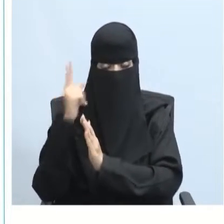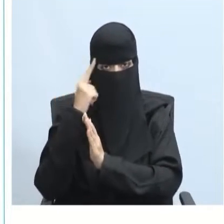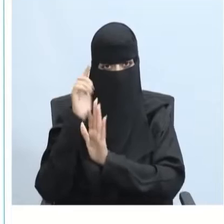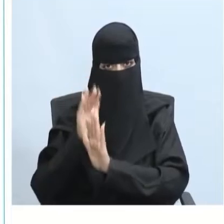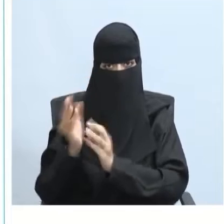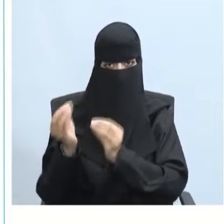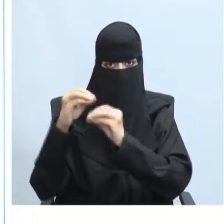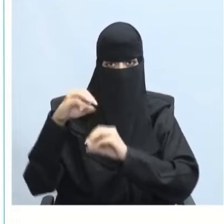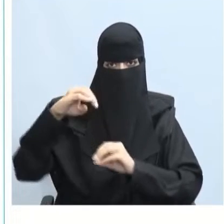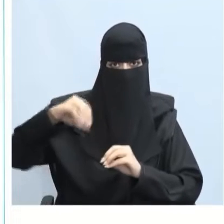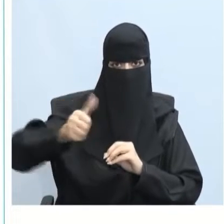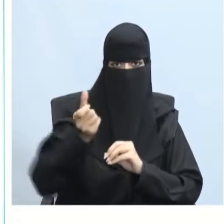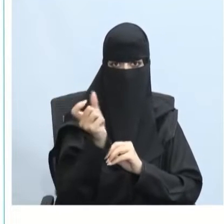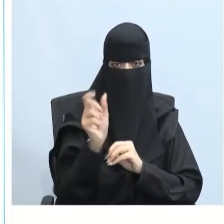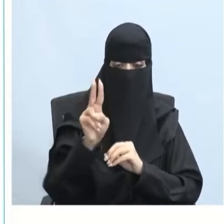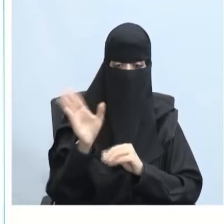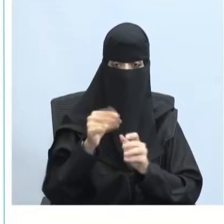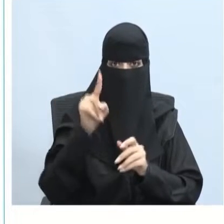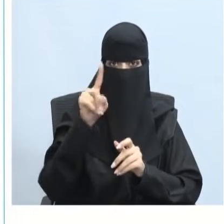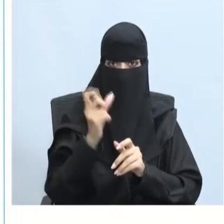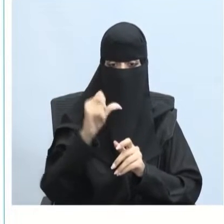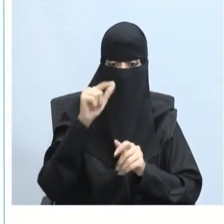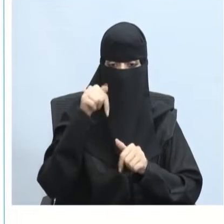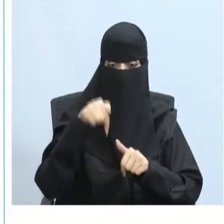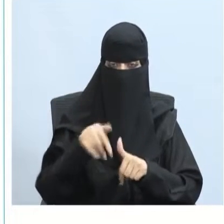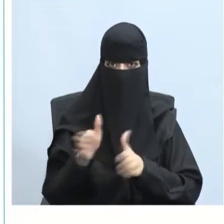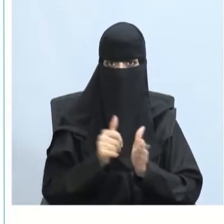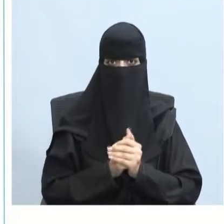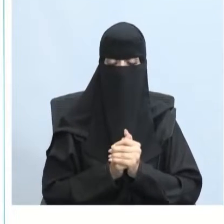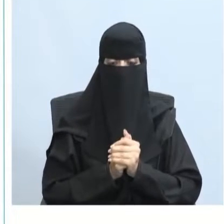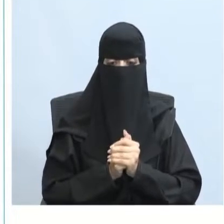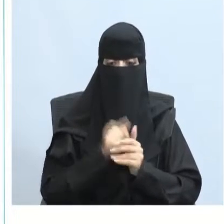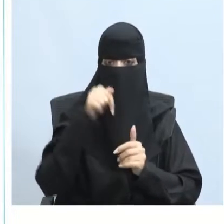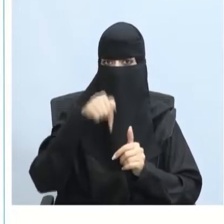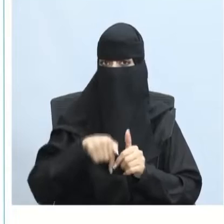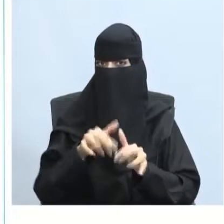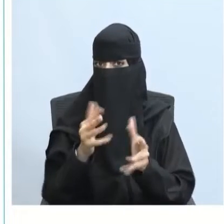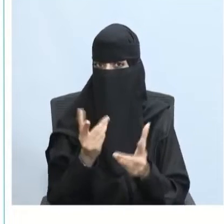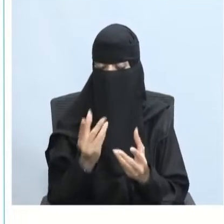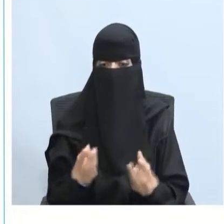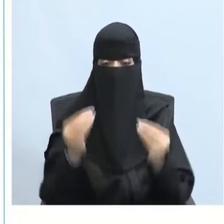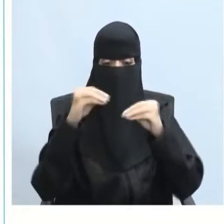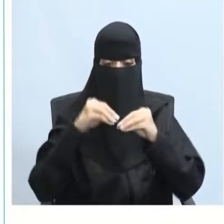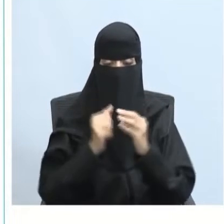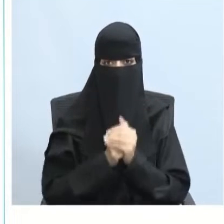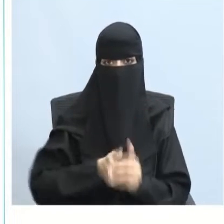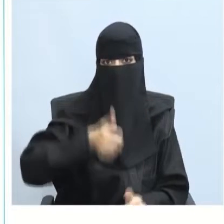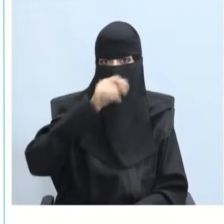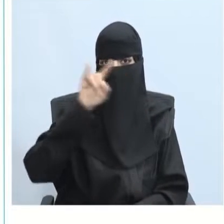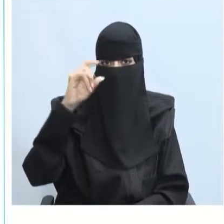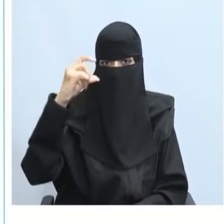في جنتو بروجكت اما في اداره المهام يتم اضافه